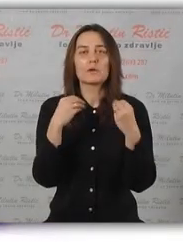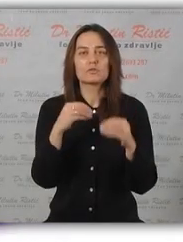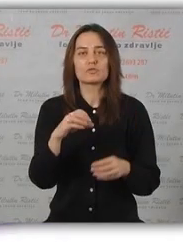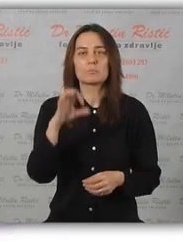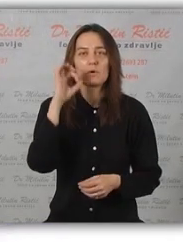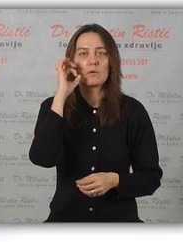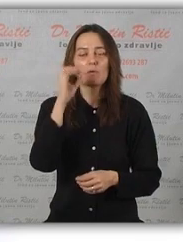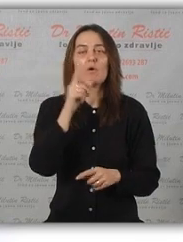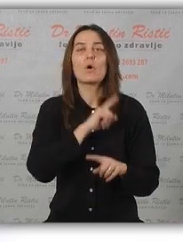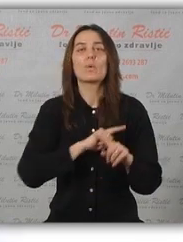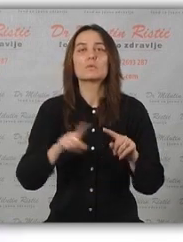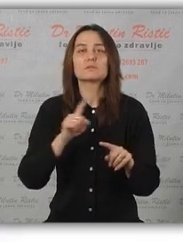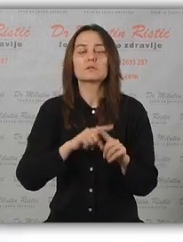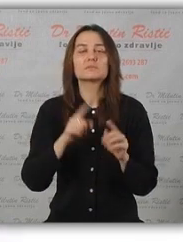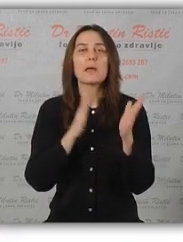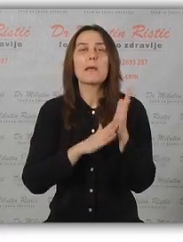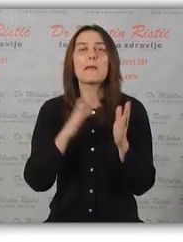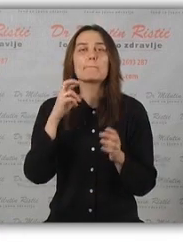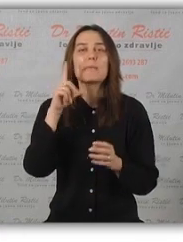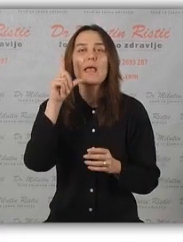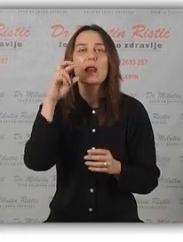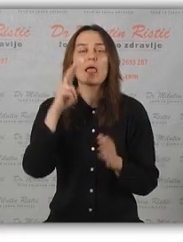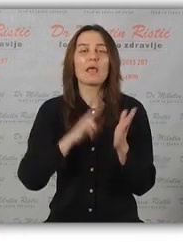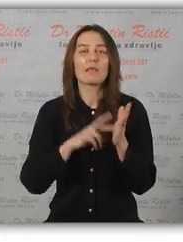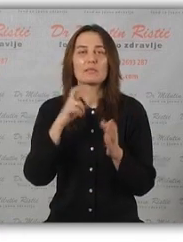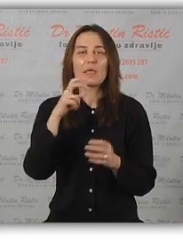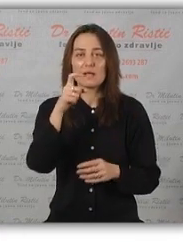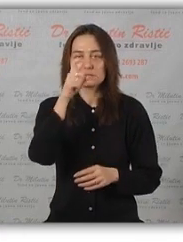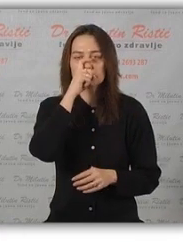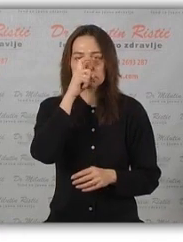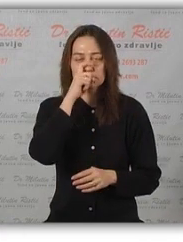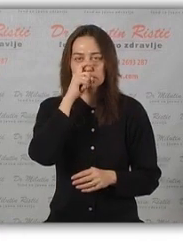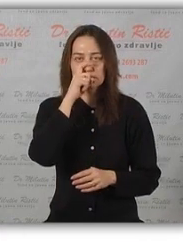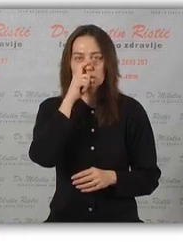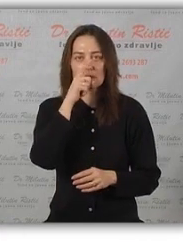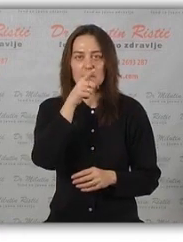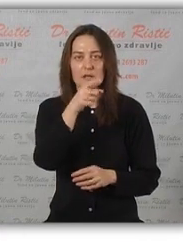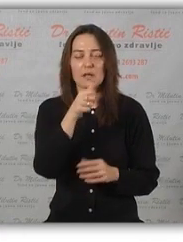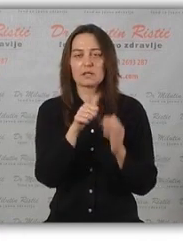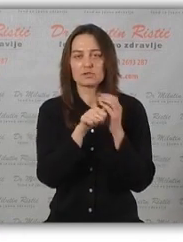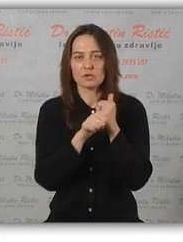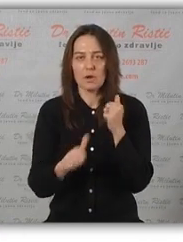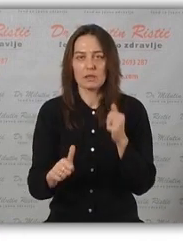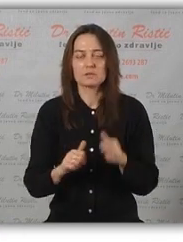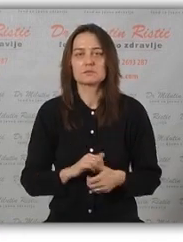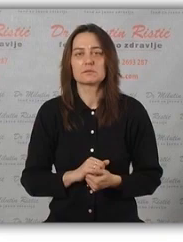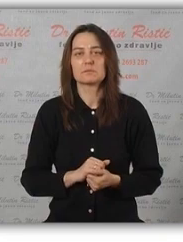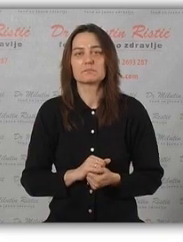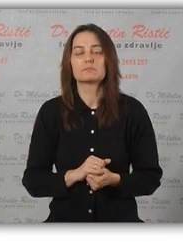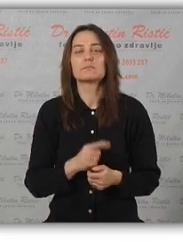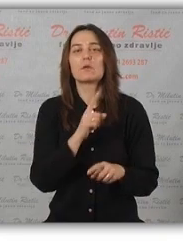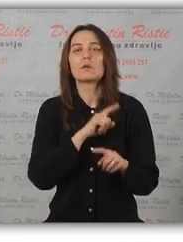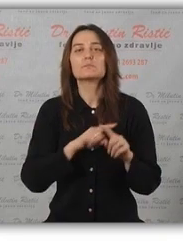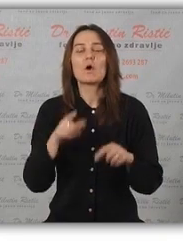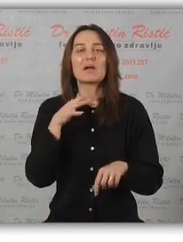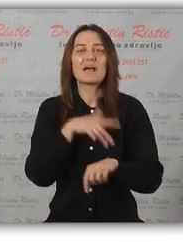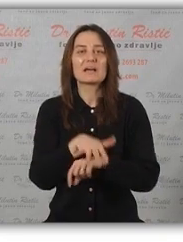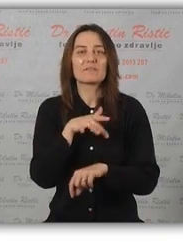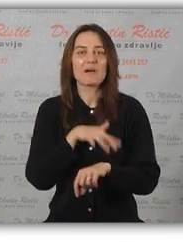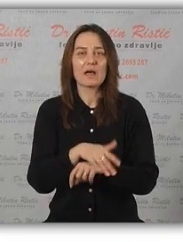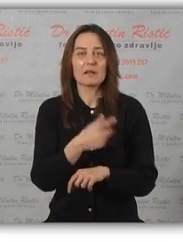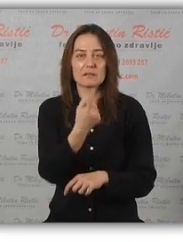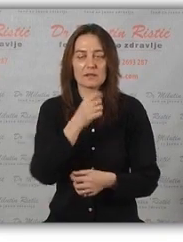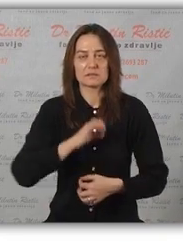Kada pričamo o uzrocima melene, odnosno crne katranaste stolice